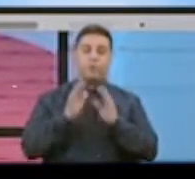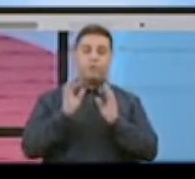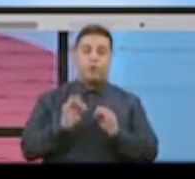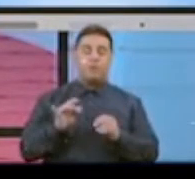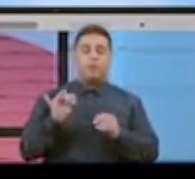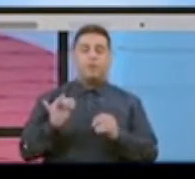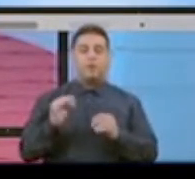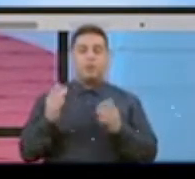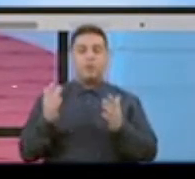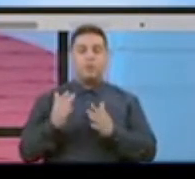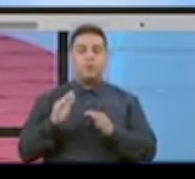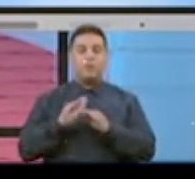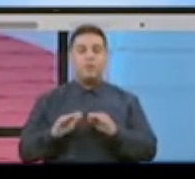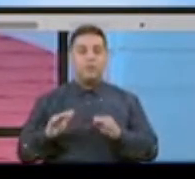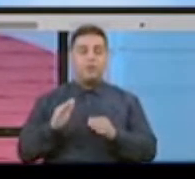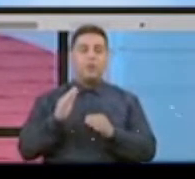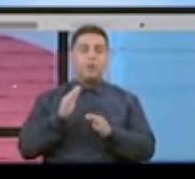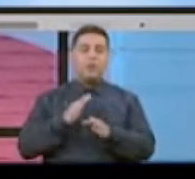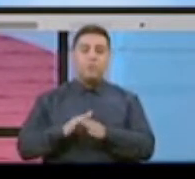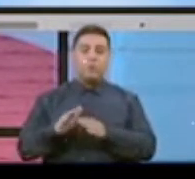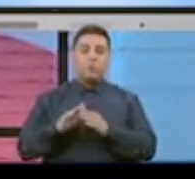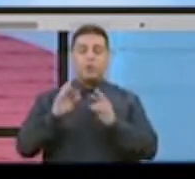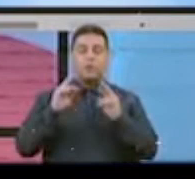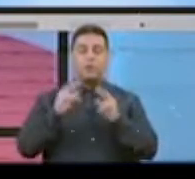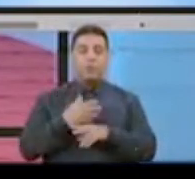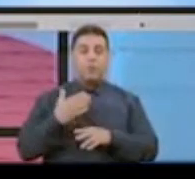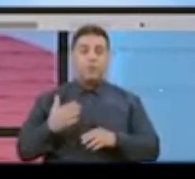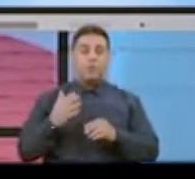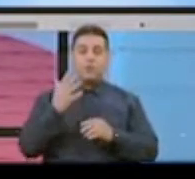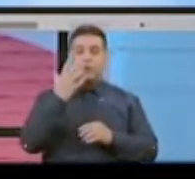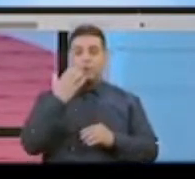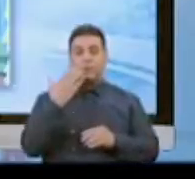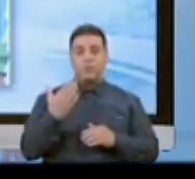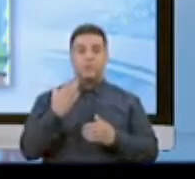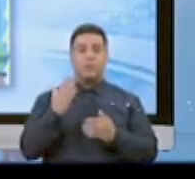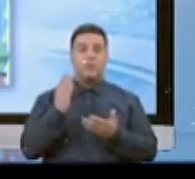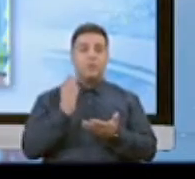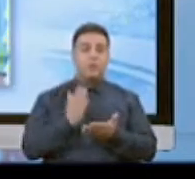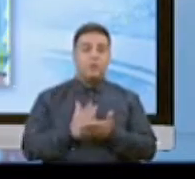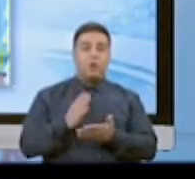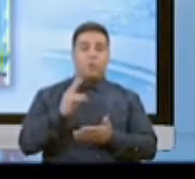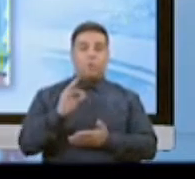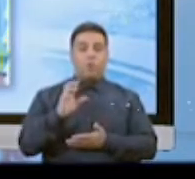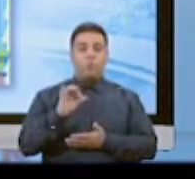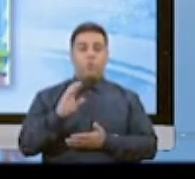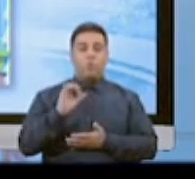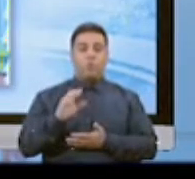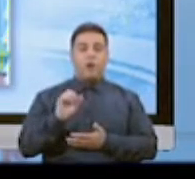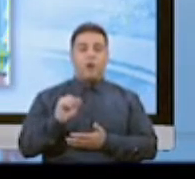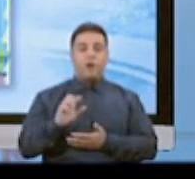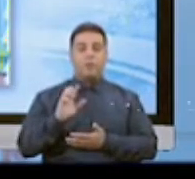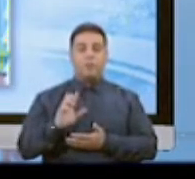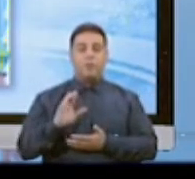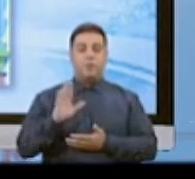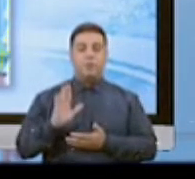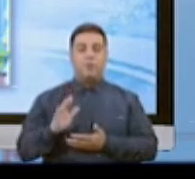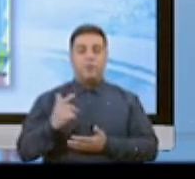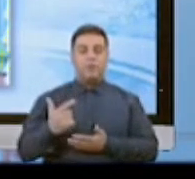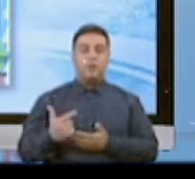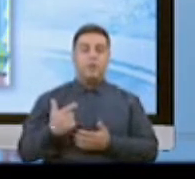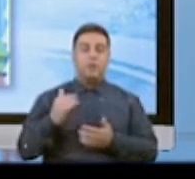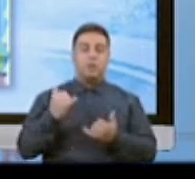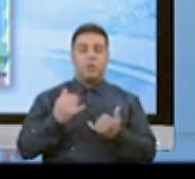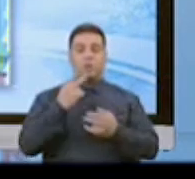те картинки, на которых дети поступают неправильно. Картинки распределены по буквам А, Б, В, Г.